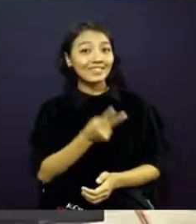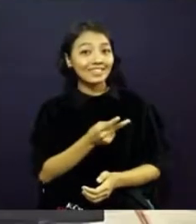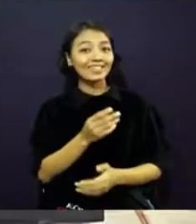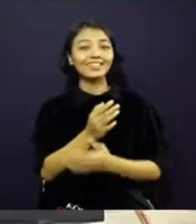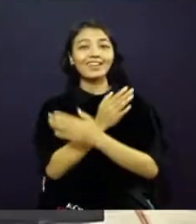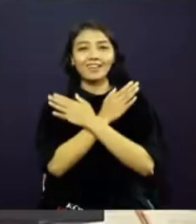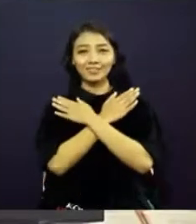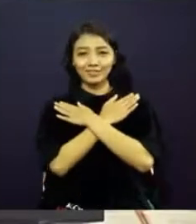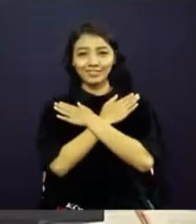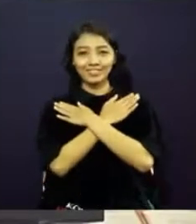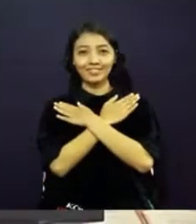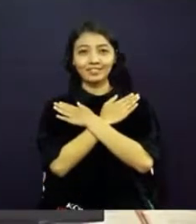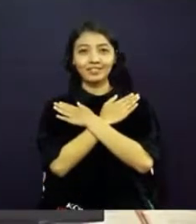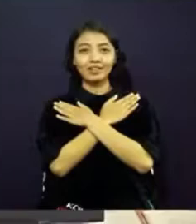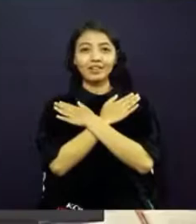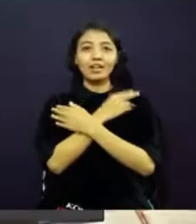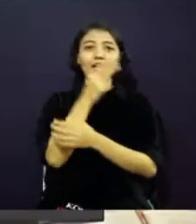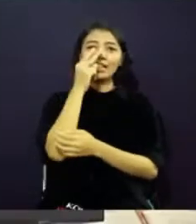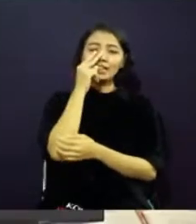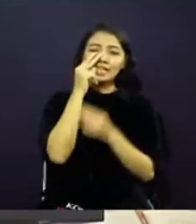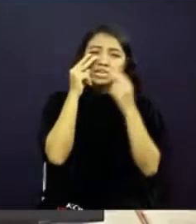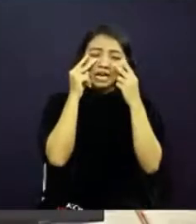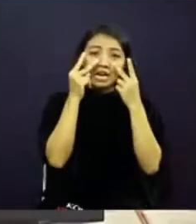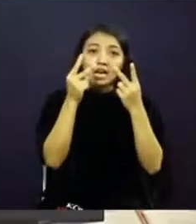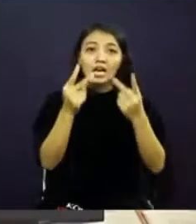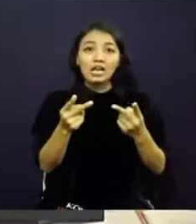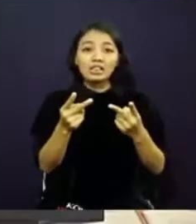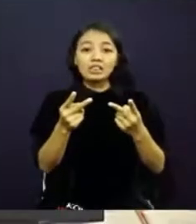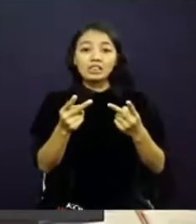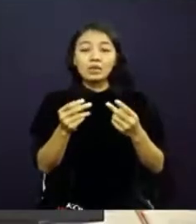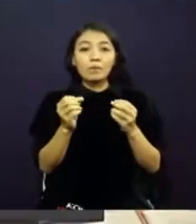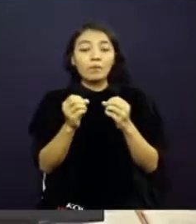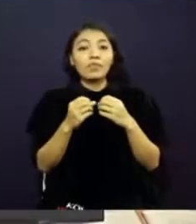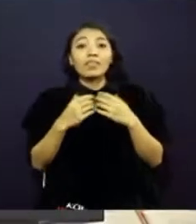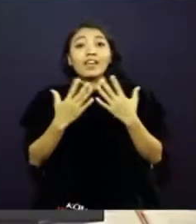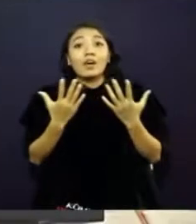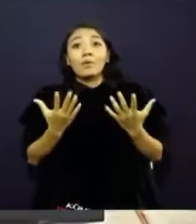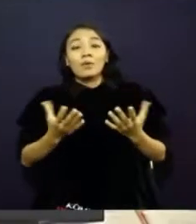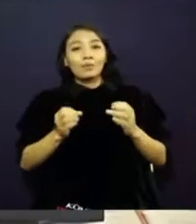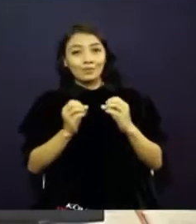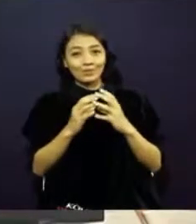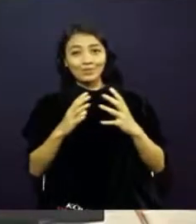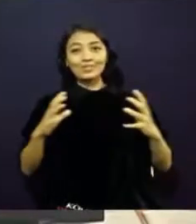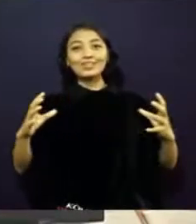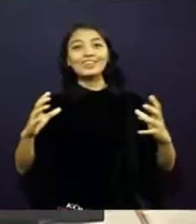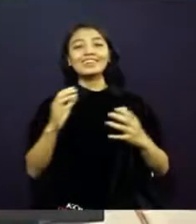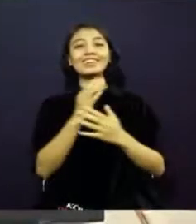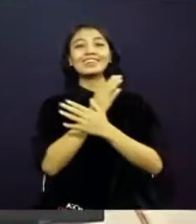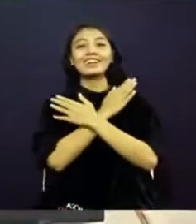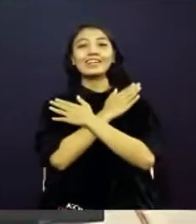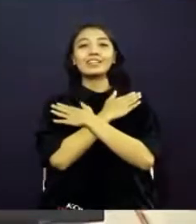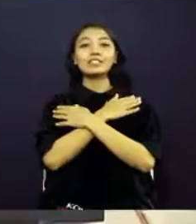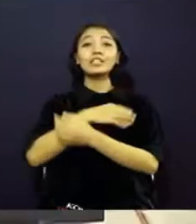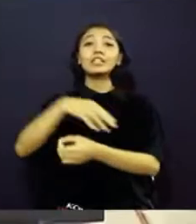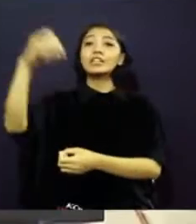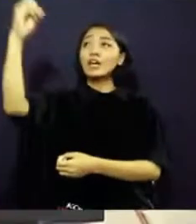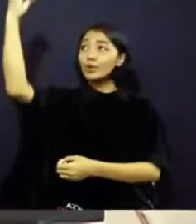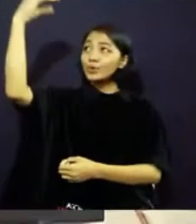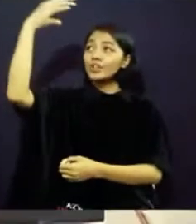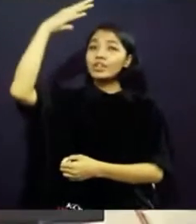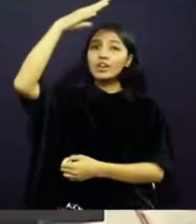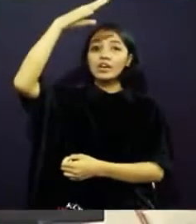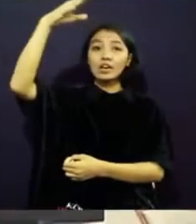terkasih Lihatlah betapa besar kasih yang dikaruniakan Bapa